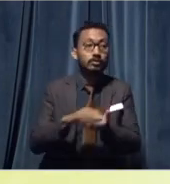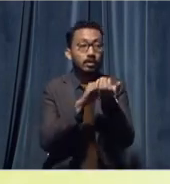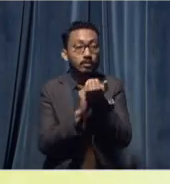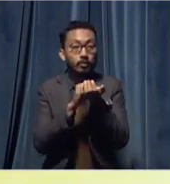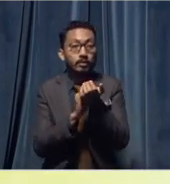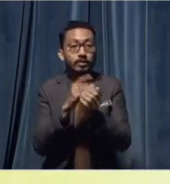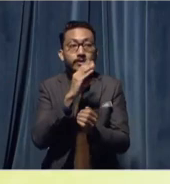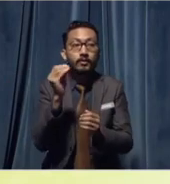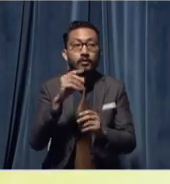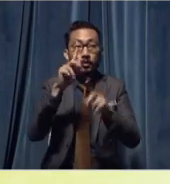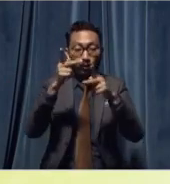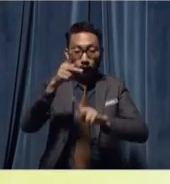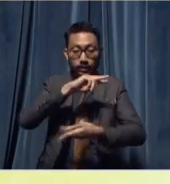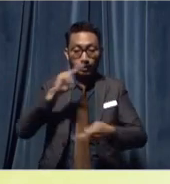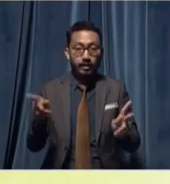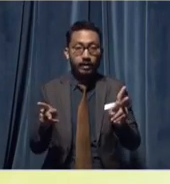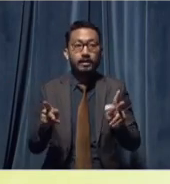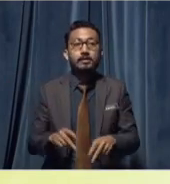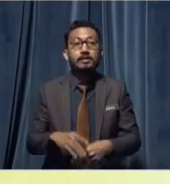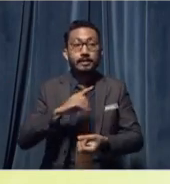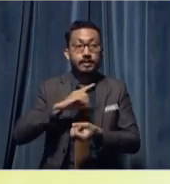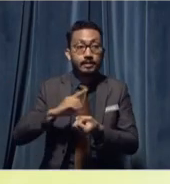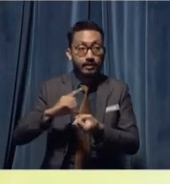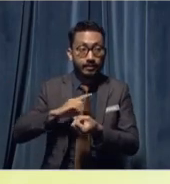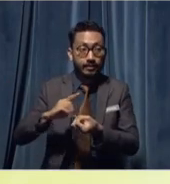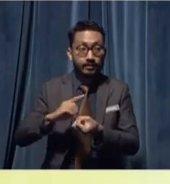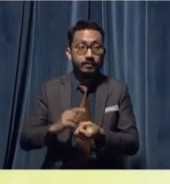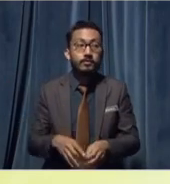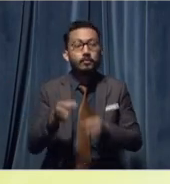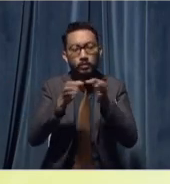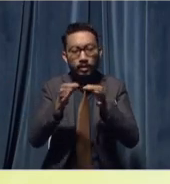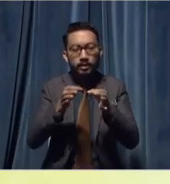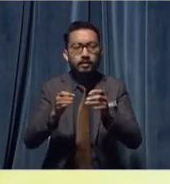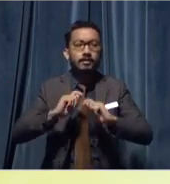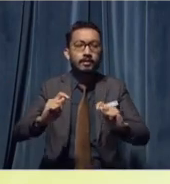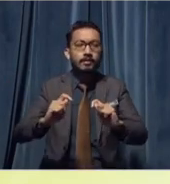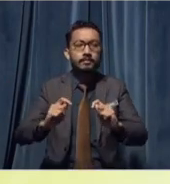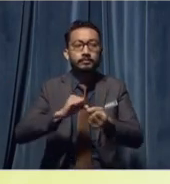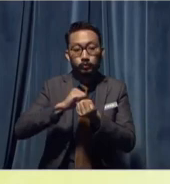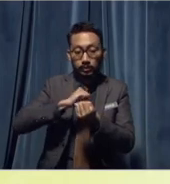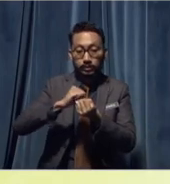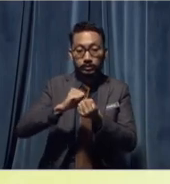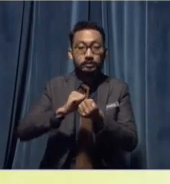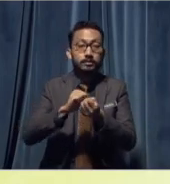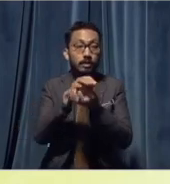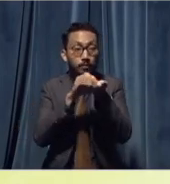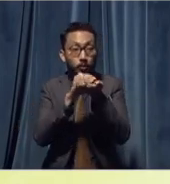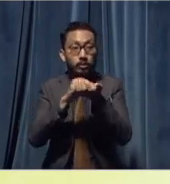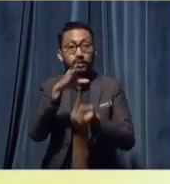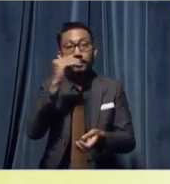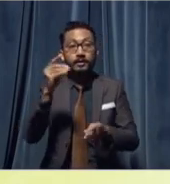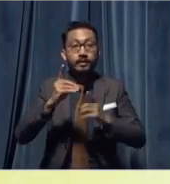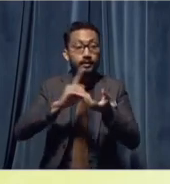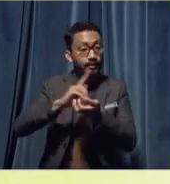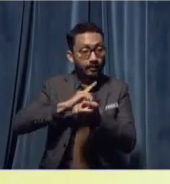sabun dan sekotak deterjen. Huraikan tindakan pencucian sabun